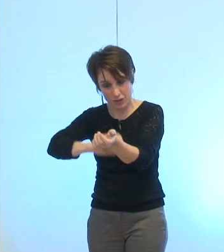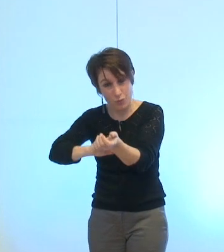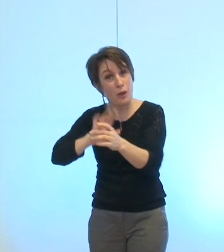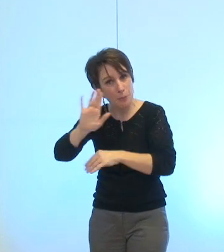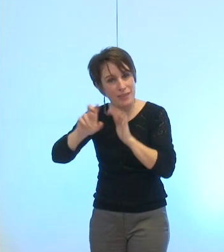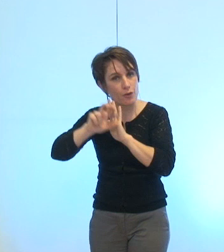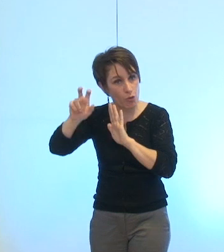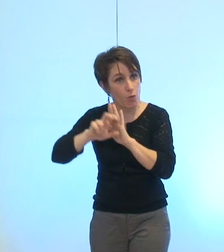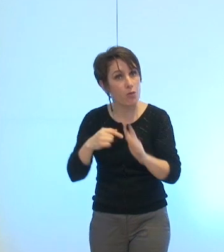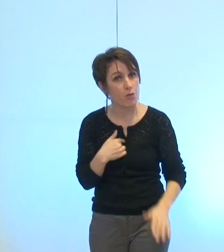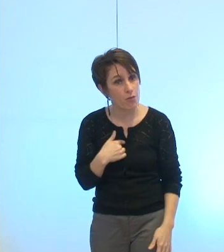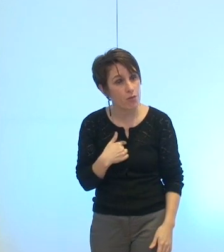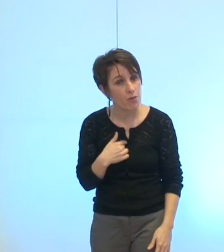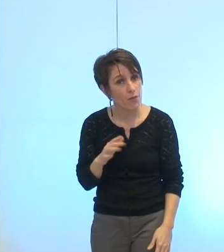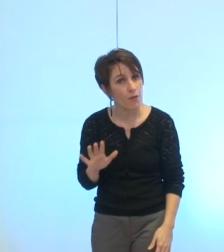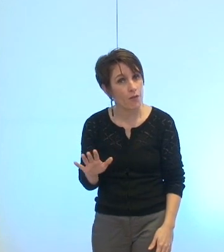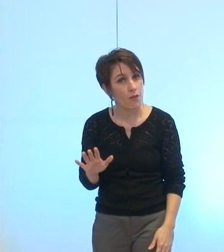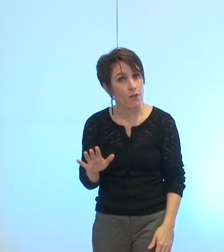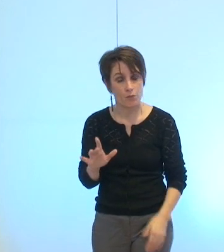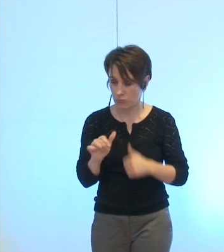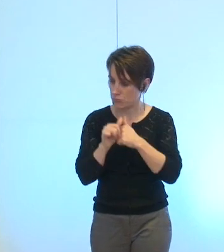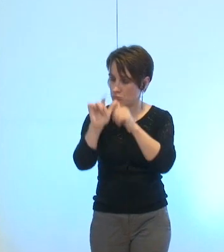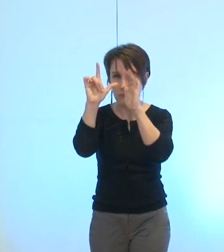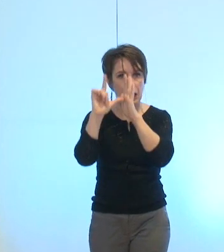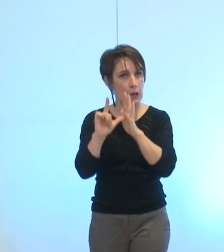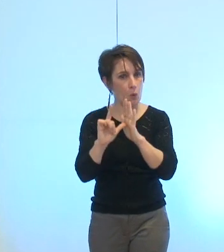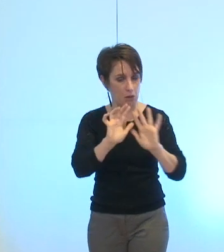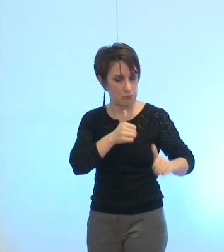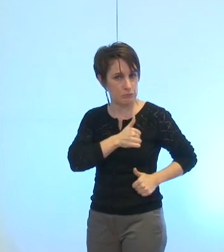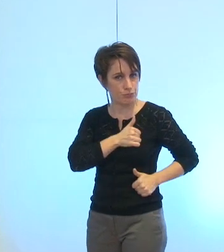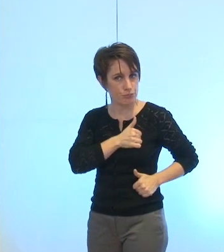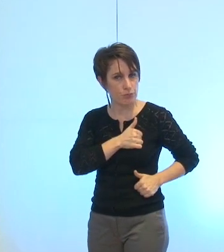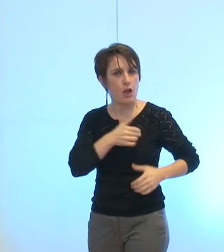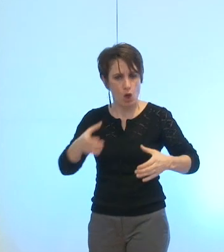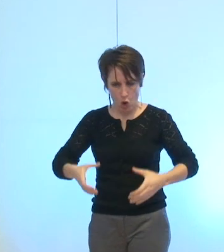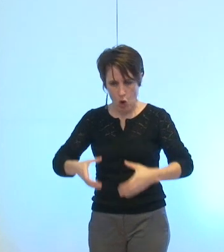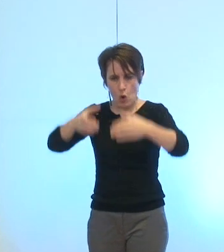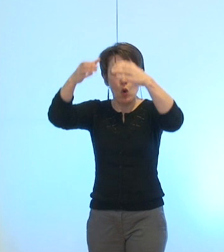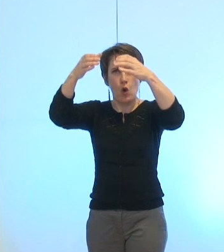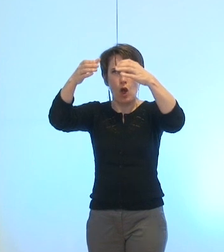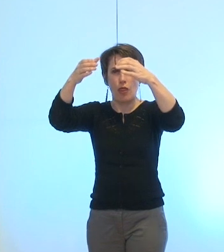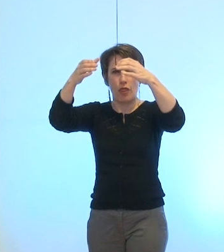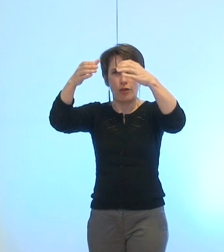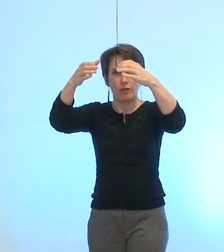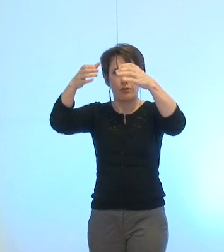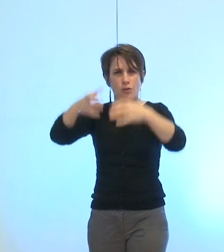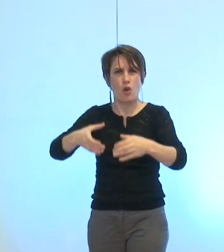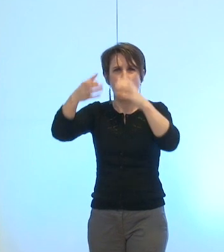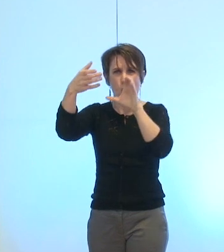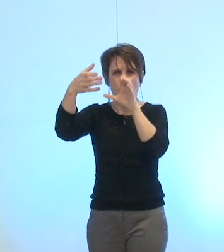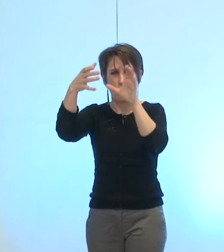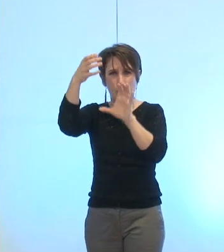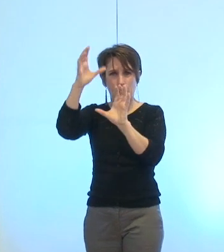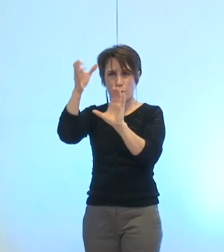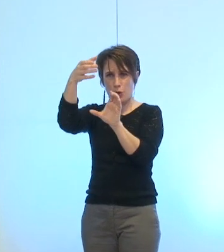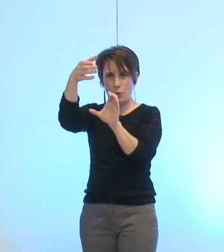publicitair et que conformément à la loi les colonnes Maurice sont exclusivement réservé